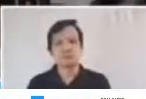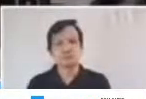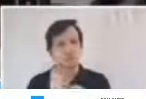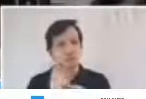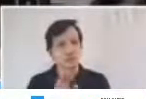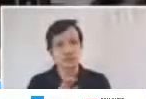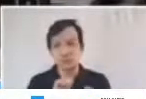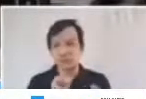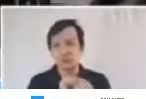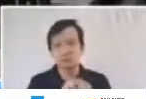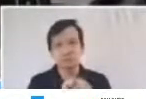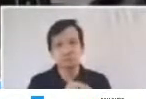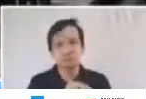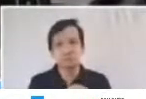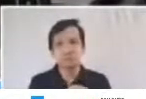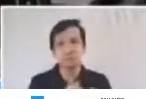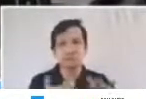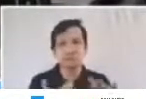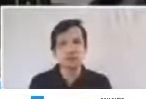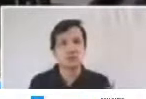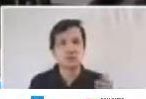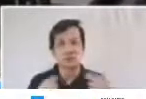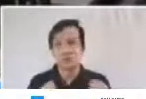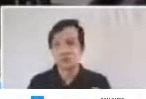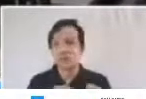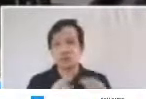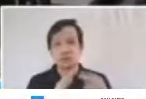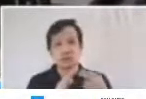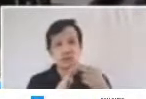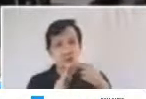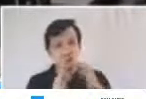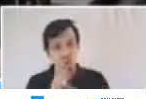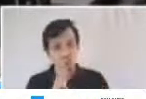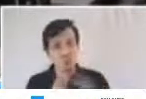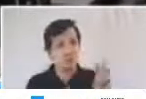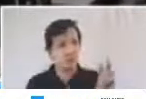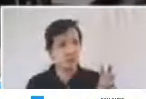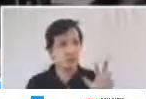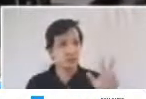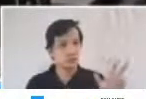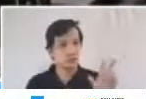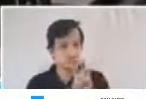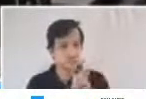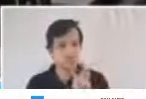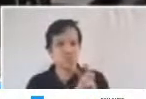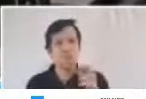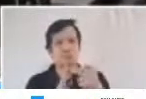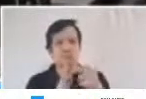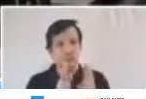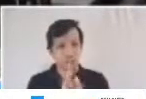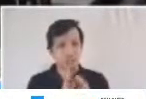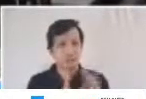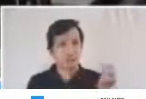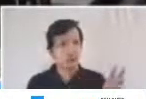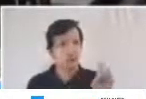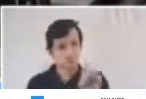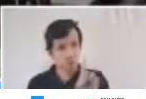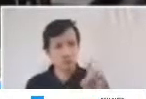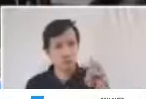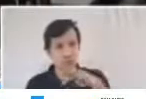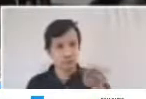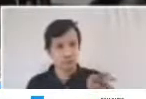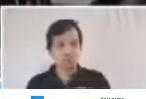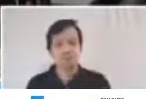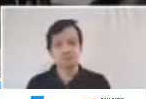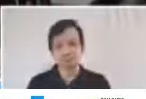COVID-19 tracker. Gayun din yung confusion about sa categories ng confirmed cases na inyong inilabas. Itong fresh at late cases